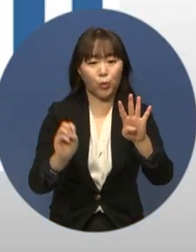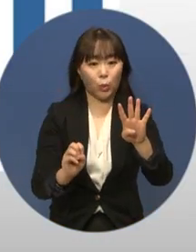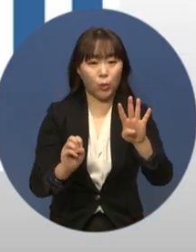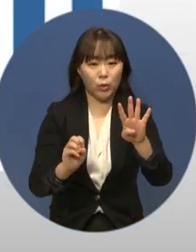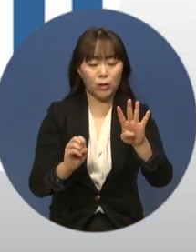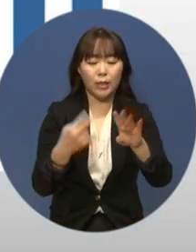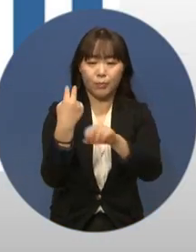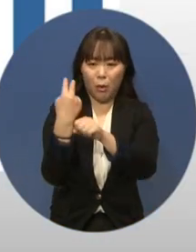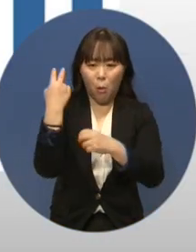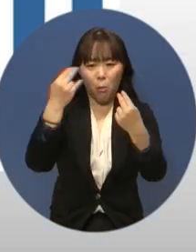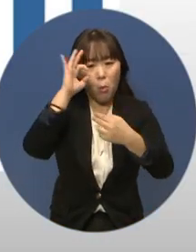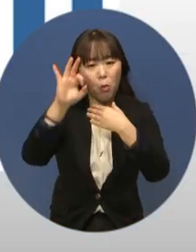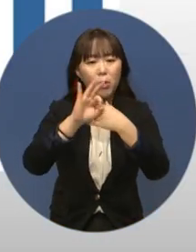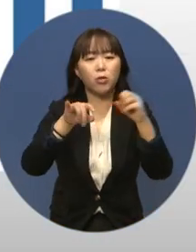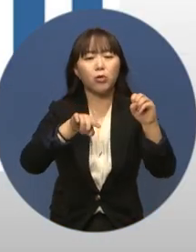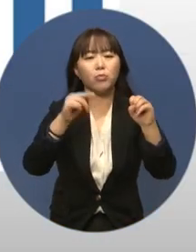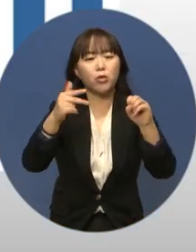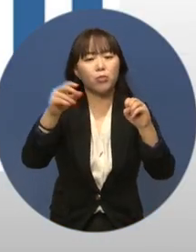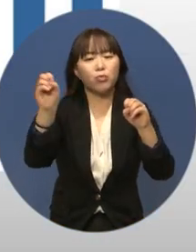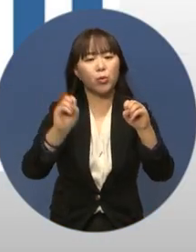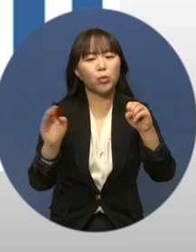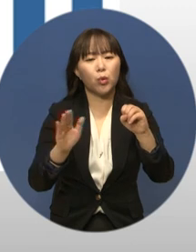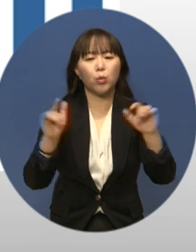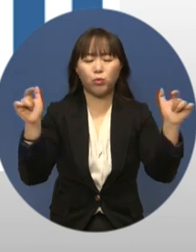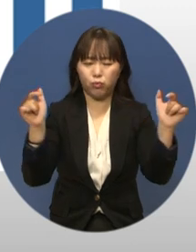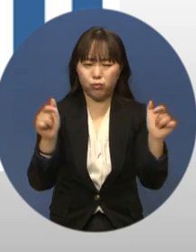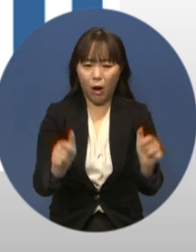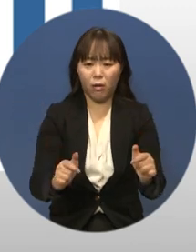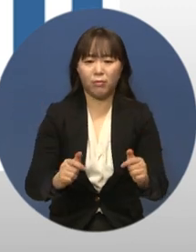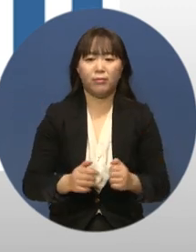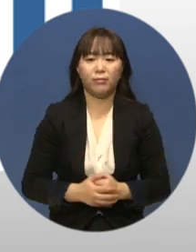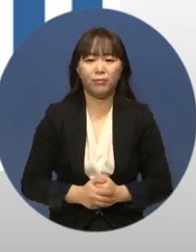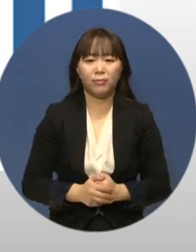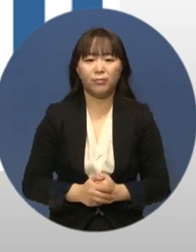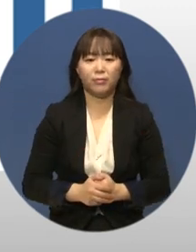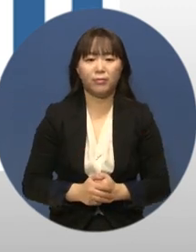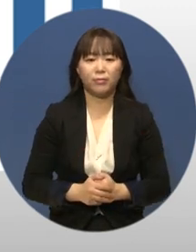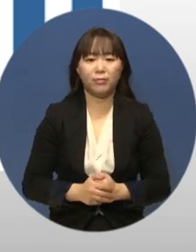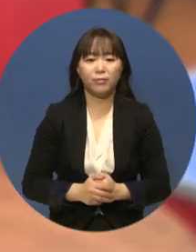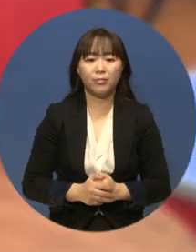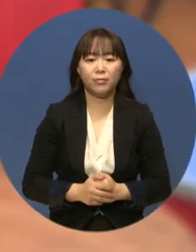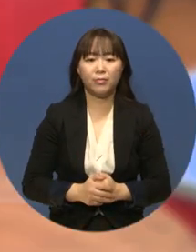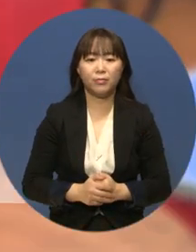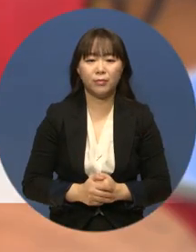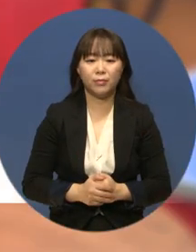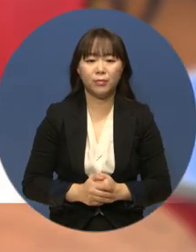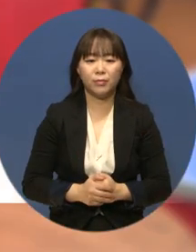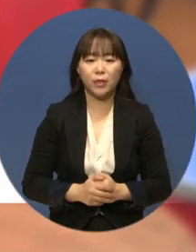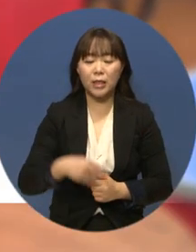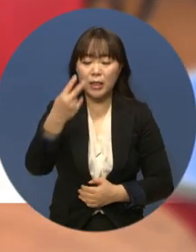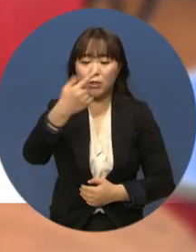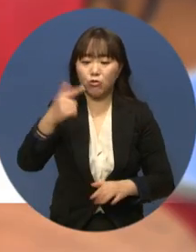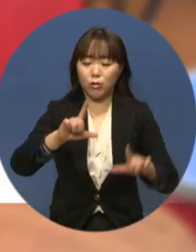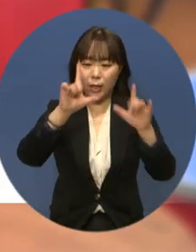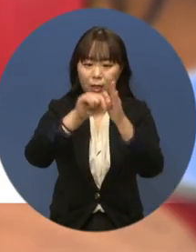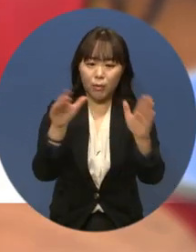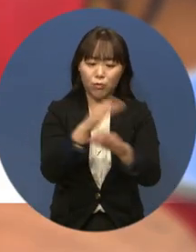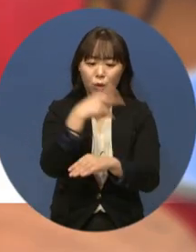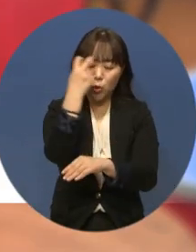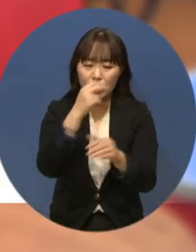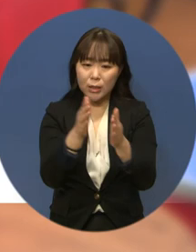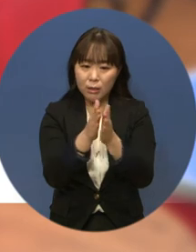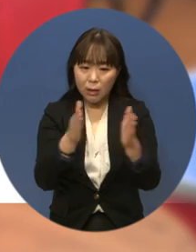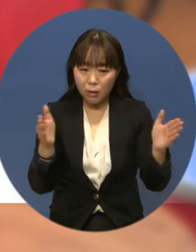24.2%로 전년 대비 0.7%포인트 소폭 감소한 것으로 나타났습니다. 2006년 조사가 시작된